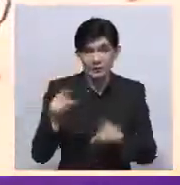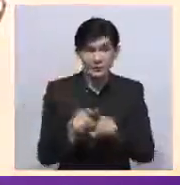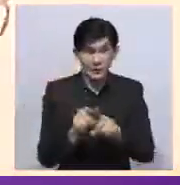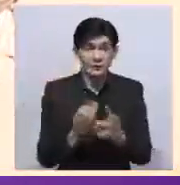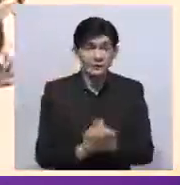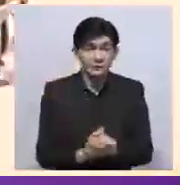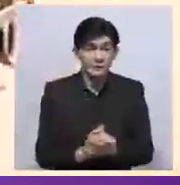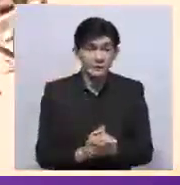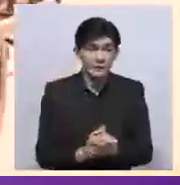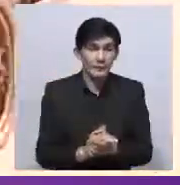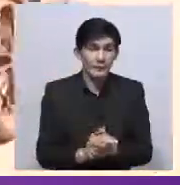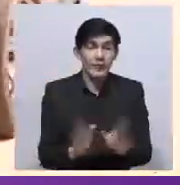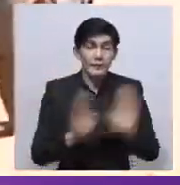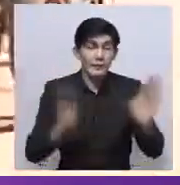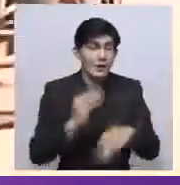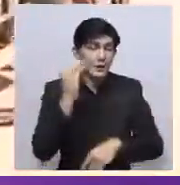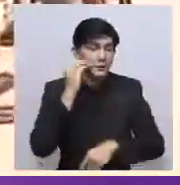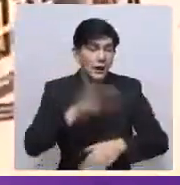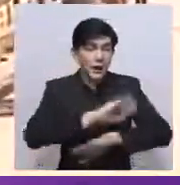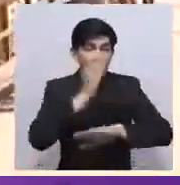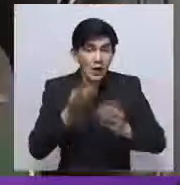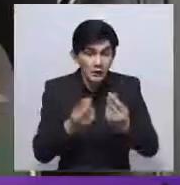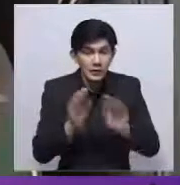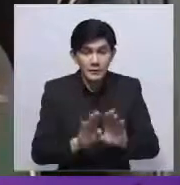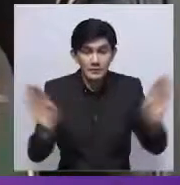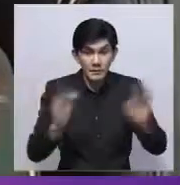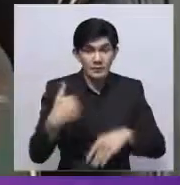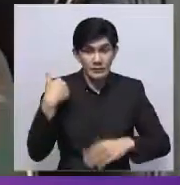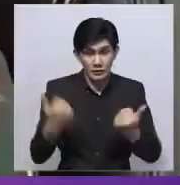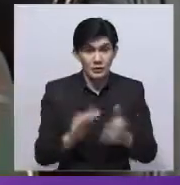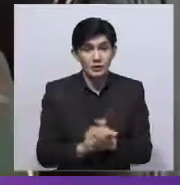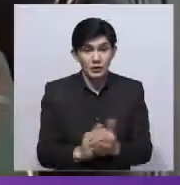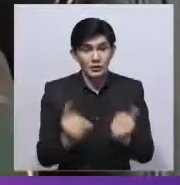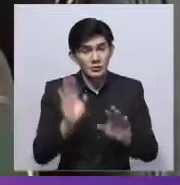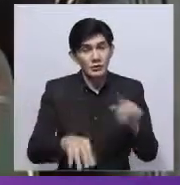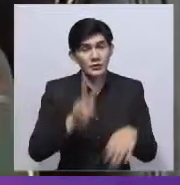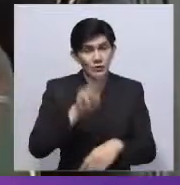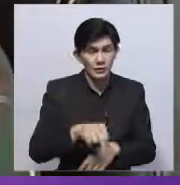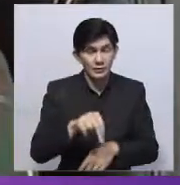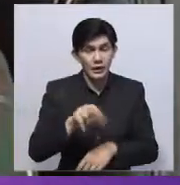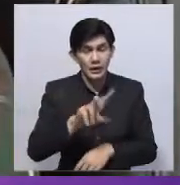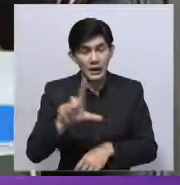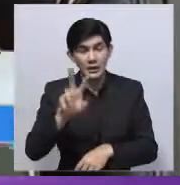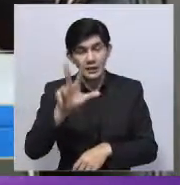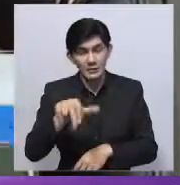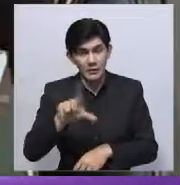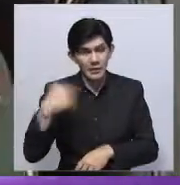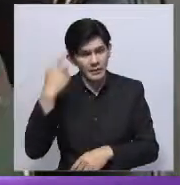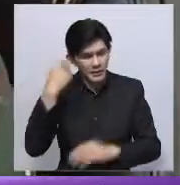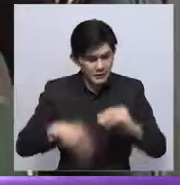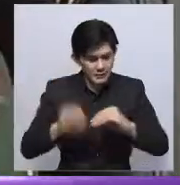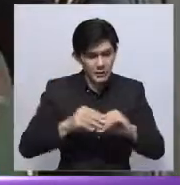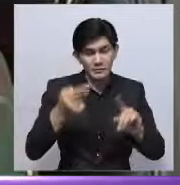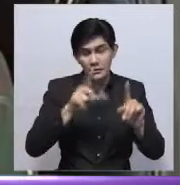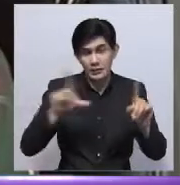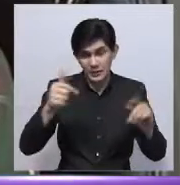าเราเปิดบ่านบ้านเขาดินเป็นบ่านจุดผ่านแดนถาวรขึ้นมาอีกซึ่งปัจจุบันอยู่หลัก2หรือ3พันล้านเนี่ยมูลค่าการซื้อขายผมว่าน่าจะเพิ่มเป็นหมื่นล้